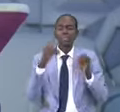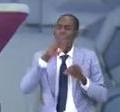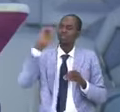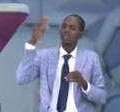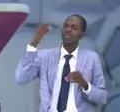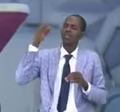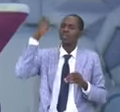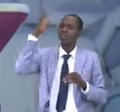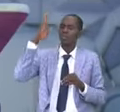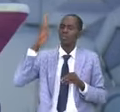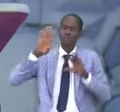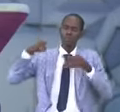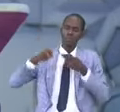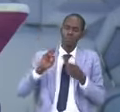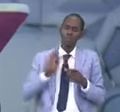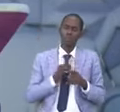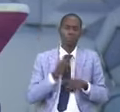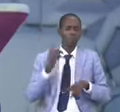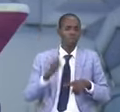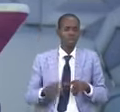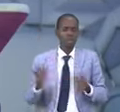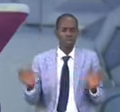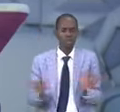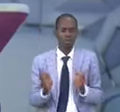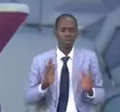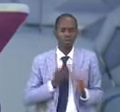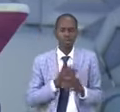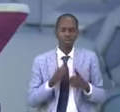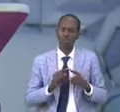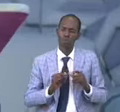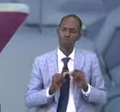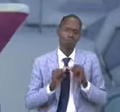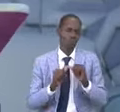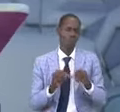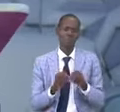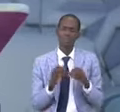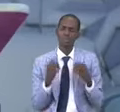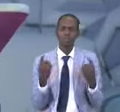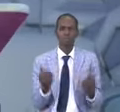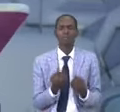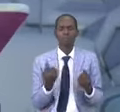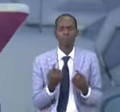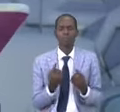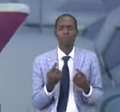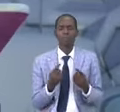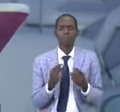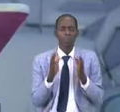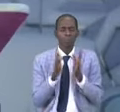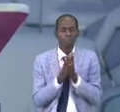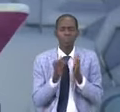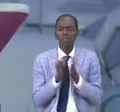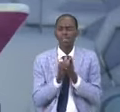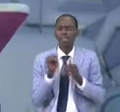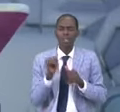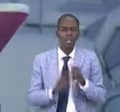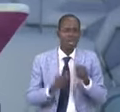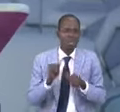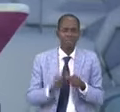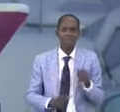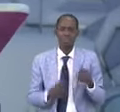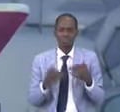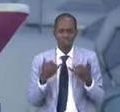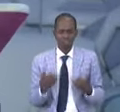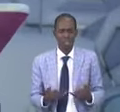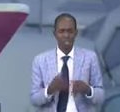la grâce de Dieu peut pas non conduire à continuer dans le péché abandonnons toute chose tout tromperie mondaine